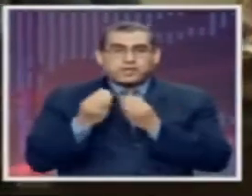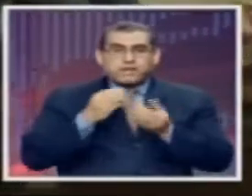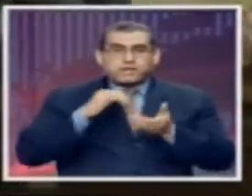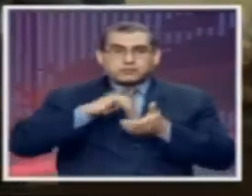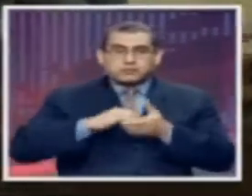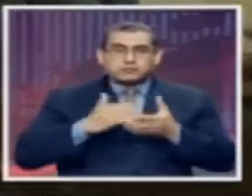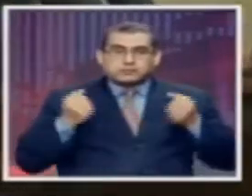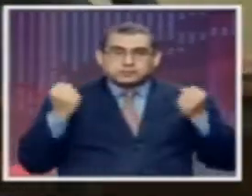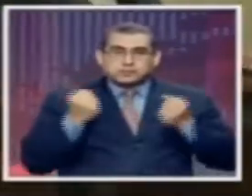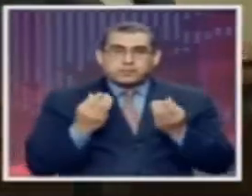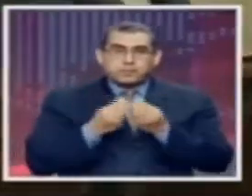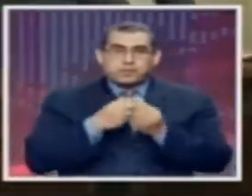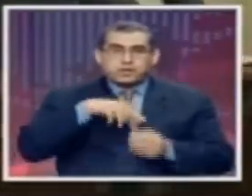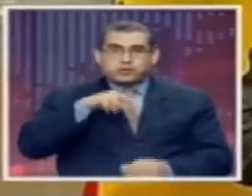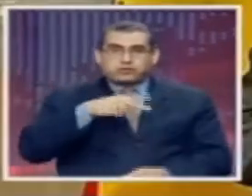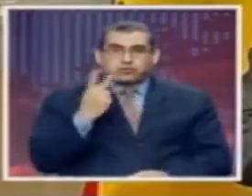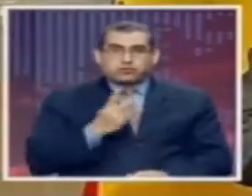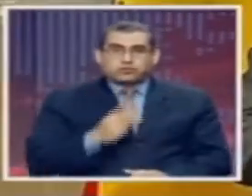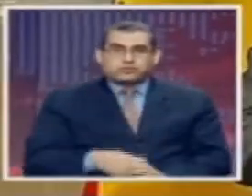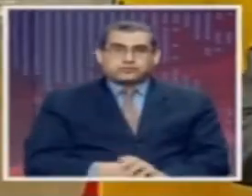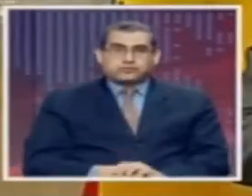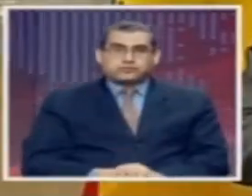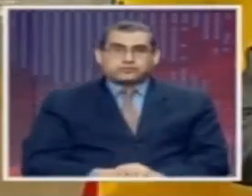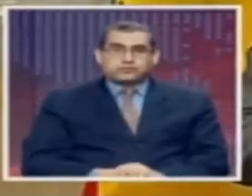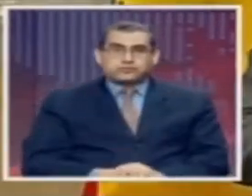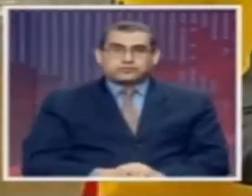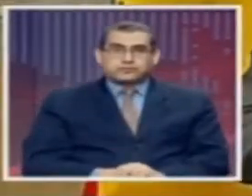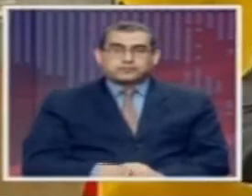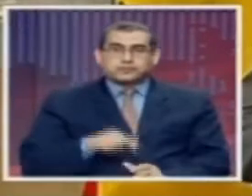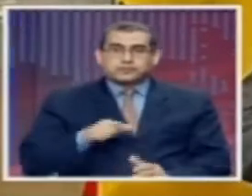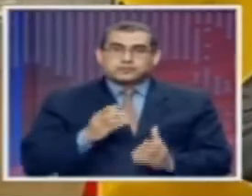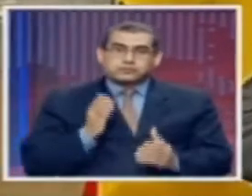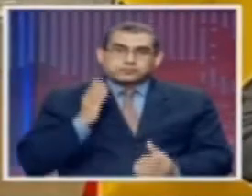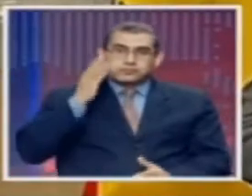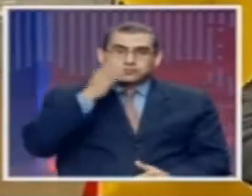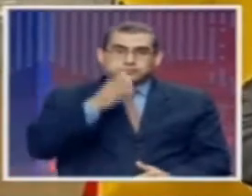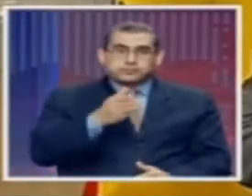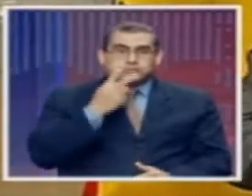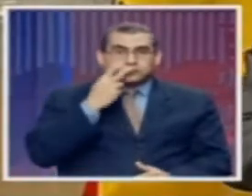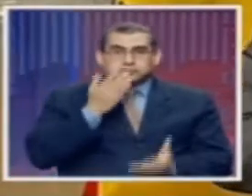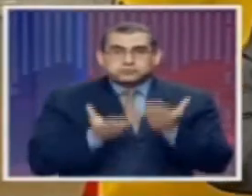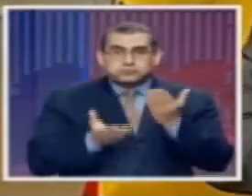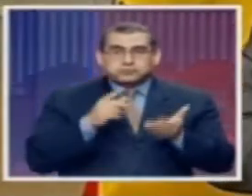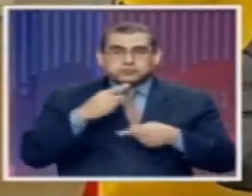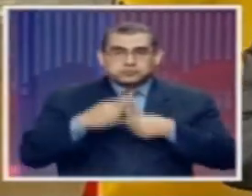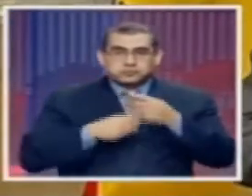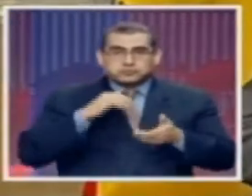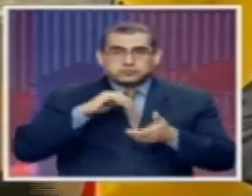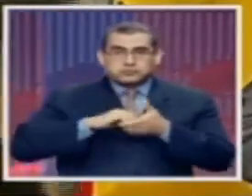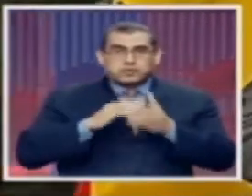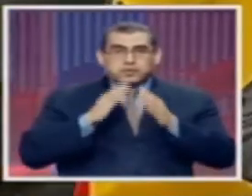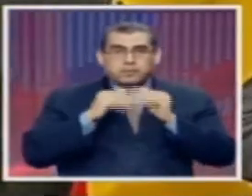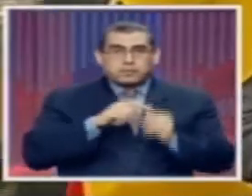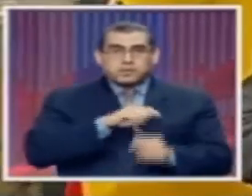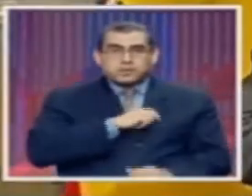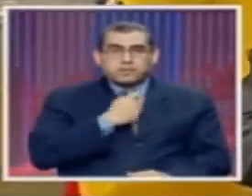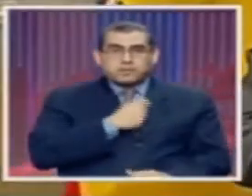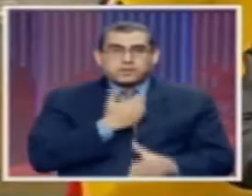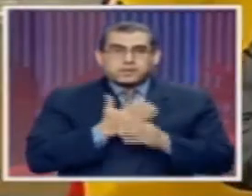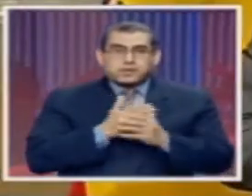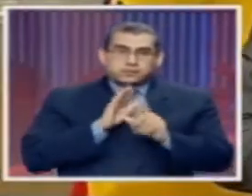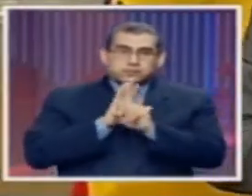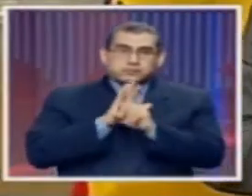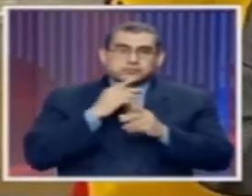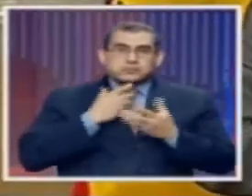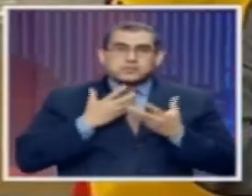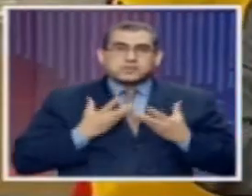العلاقات الثنائية بين البلدين. وتأتي هذه الزيارة في إطار التشاور المستمر بين القاهرة ومدريد لتعزيز